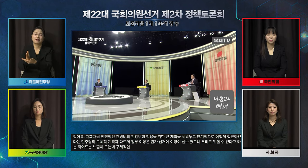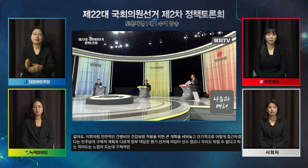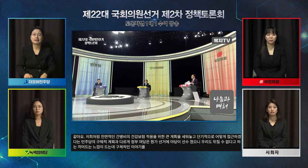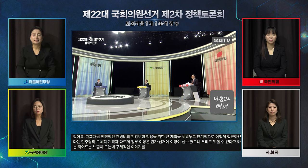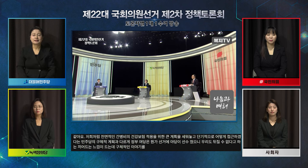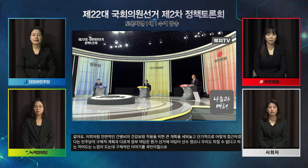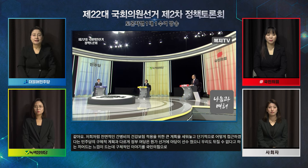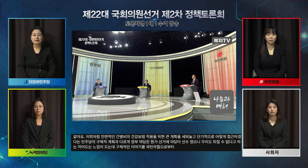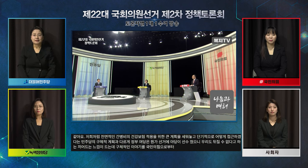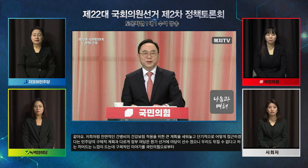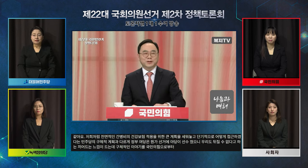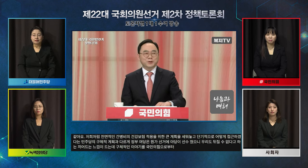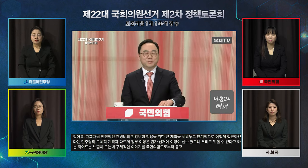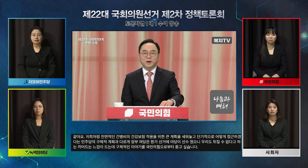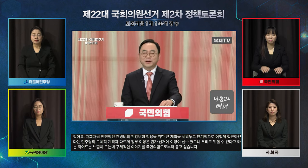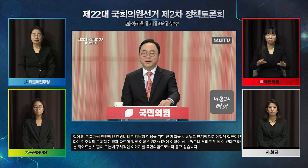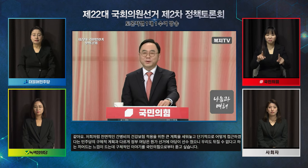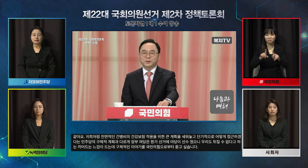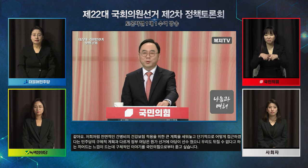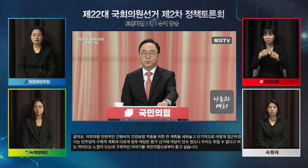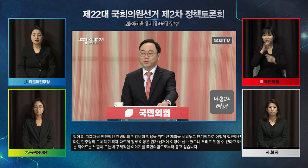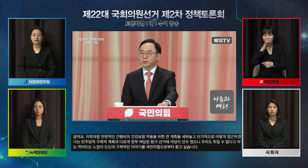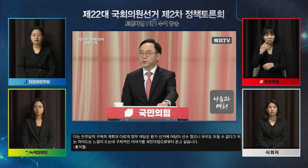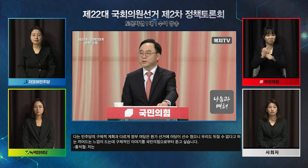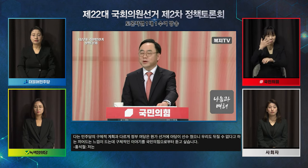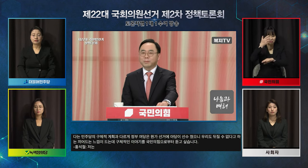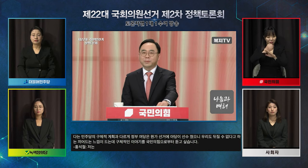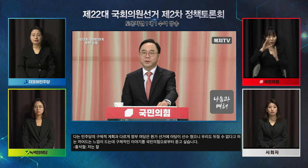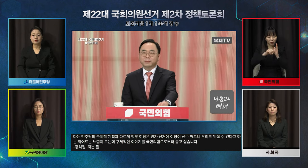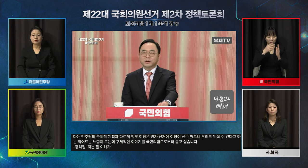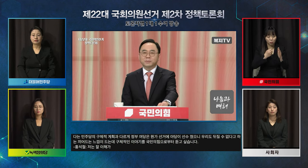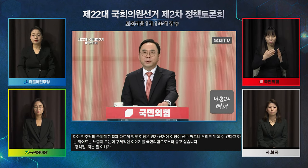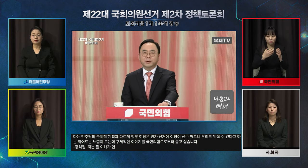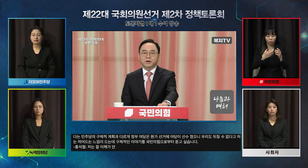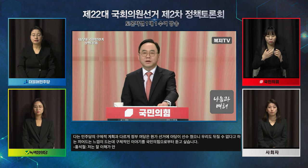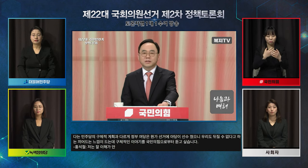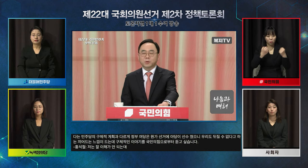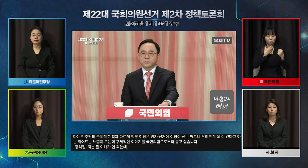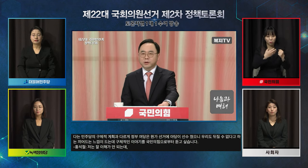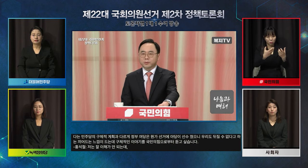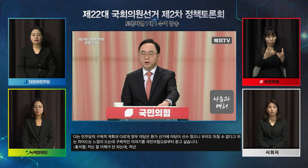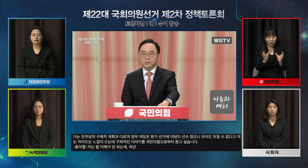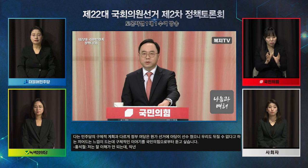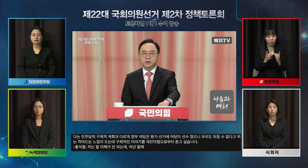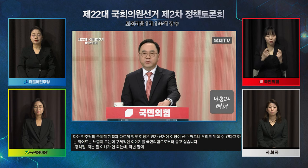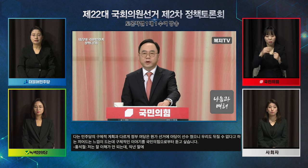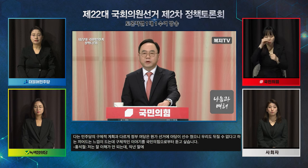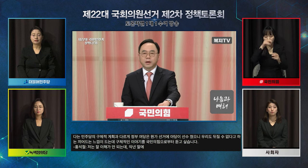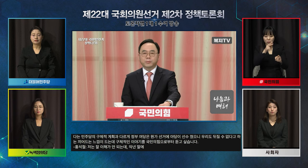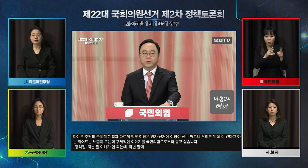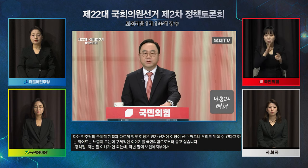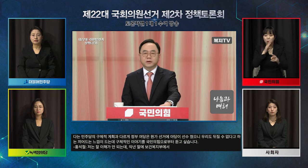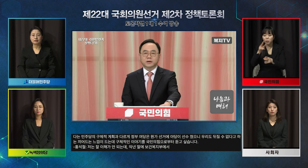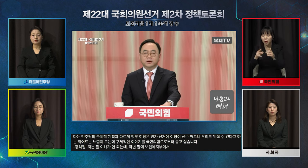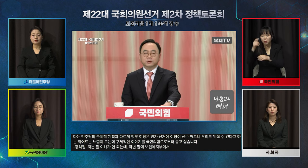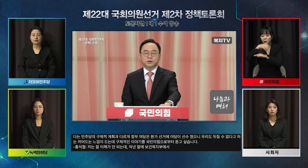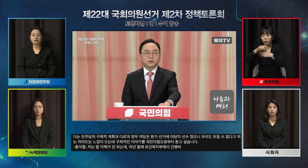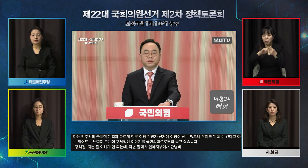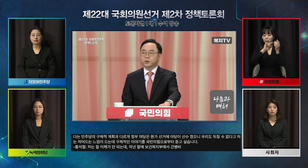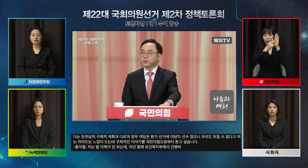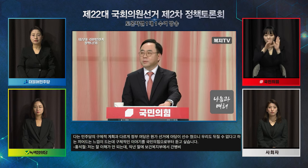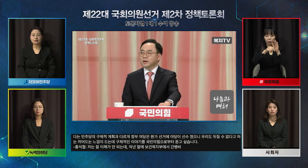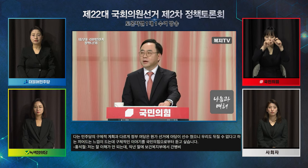아니 저는 그게 잘 이해가 안 되는데 작년 말에 보건복지부에서 간병비 급여와 시범사업과 본사업 계획을 발표할 때